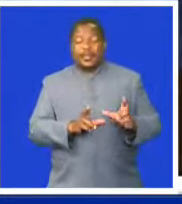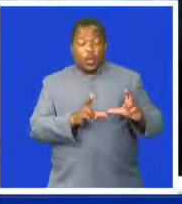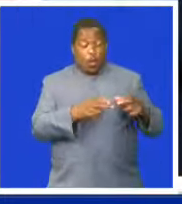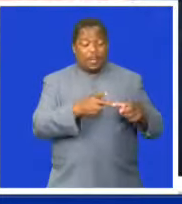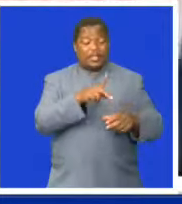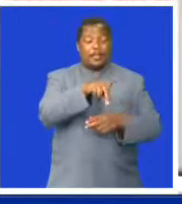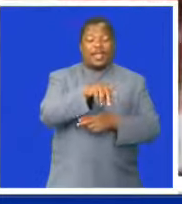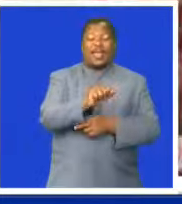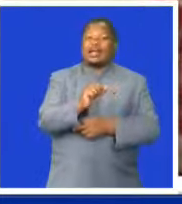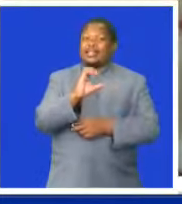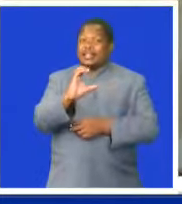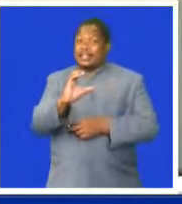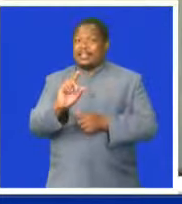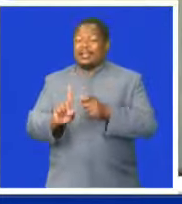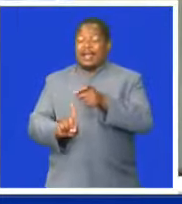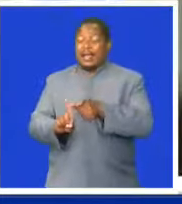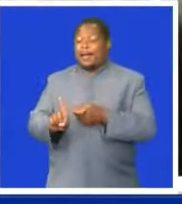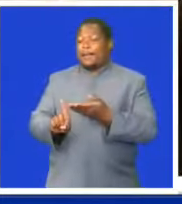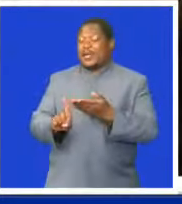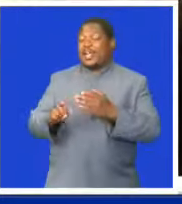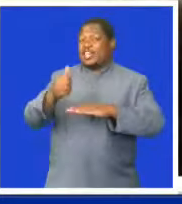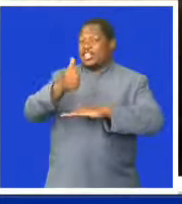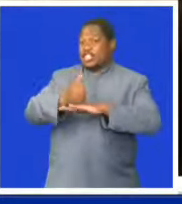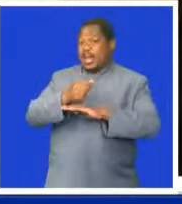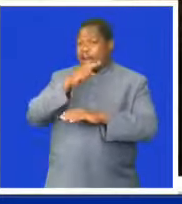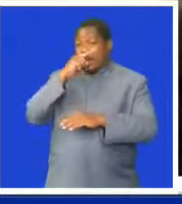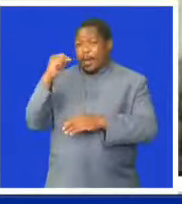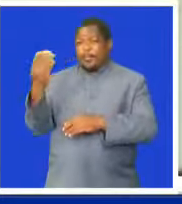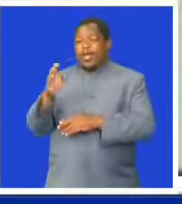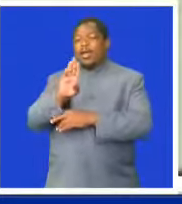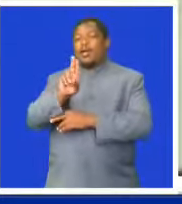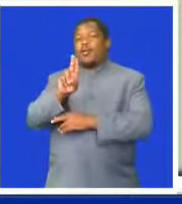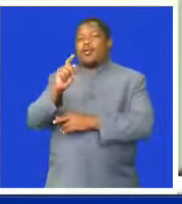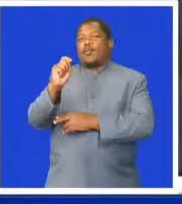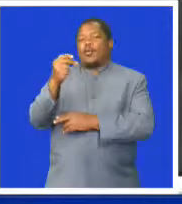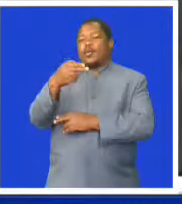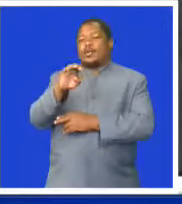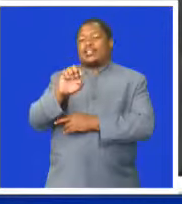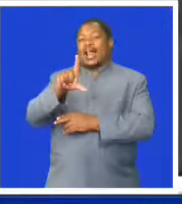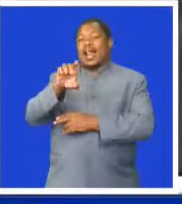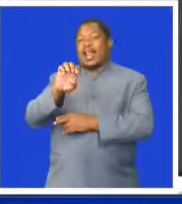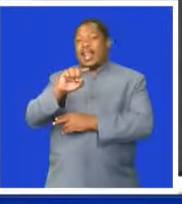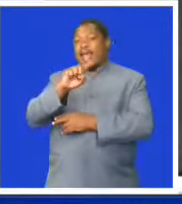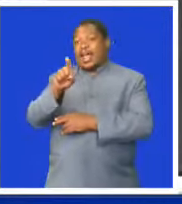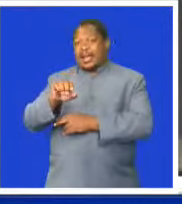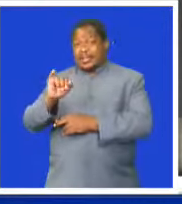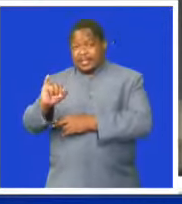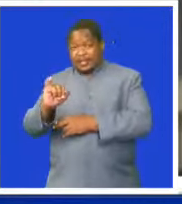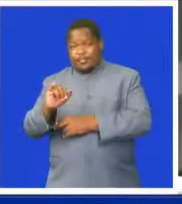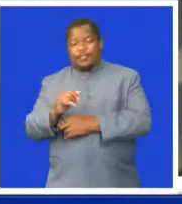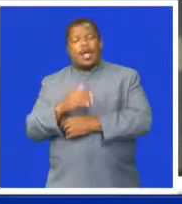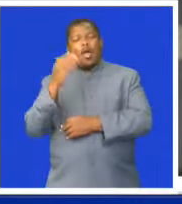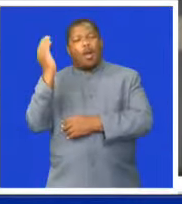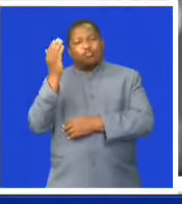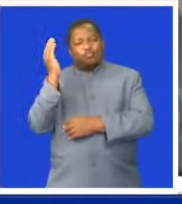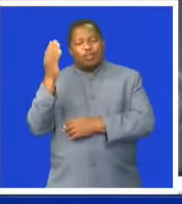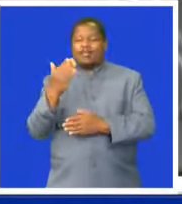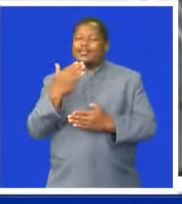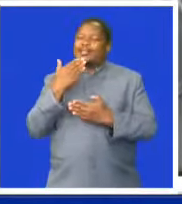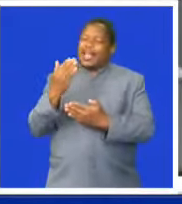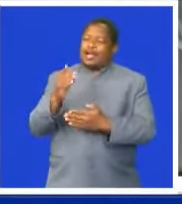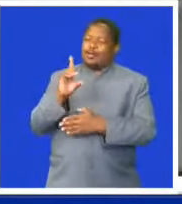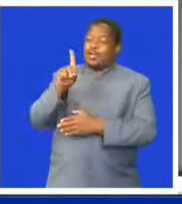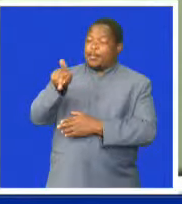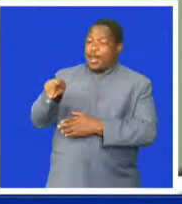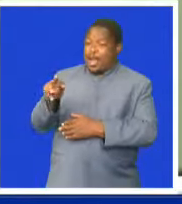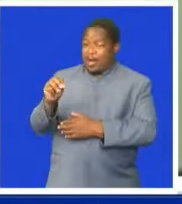phila buthelezi nanaye ubonge kakhulu ngale nanzawo wacela ukuthi ilondolodeke njengoba seyitawusebenza nabo-ke abantu labadzala banakekeleke